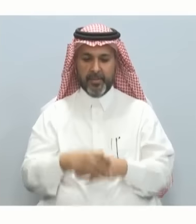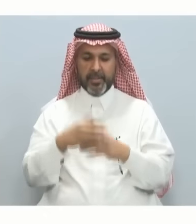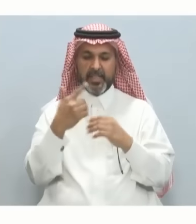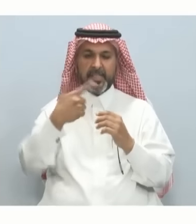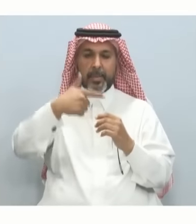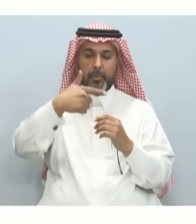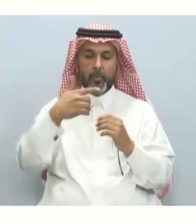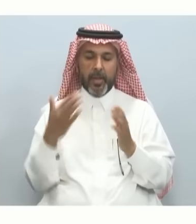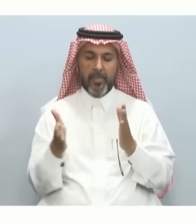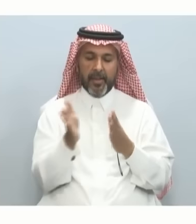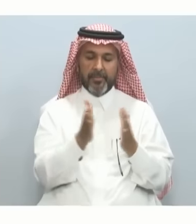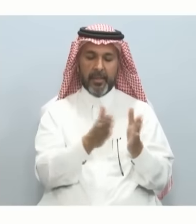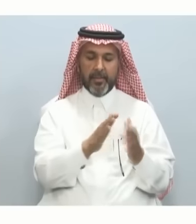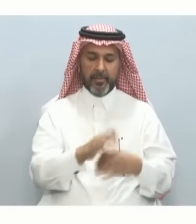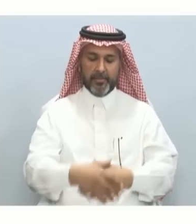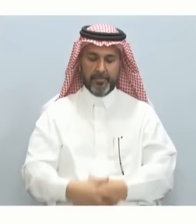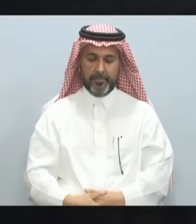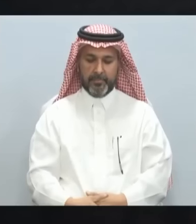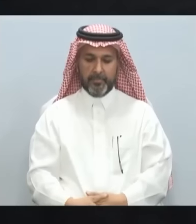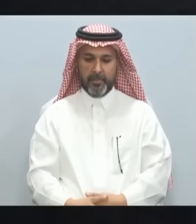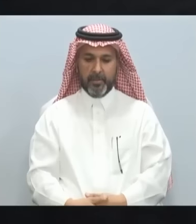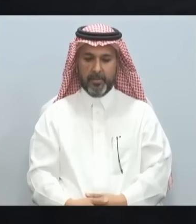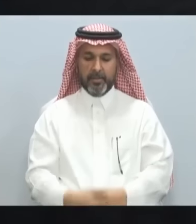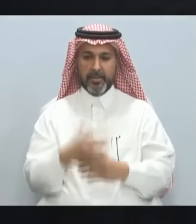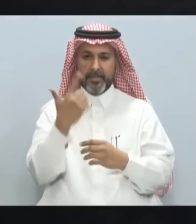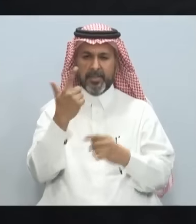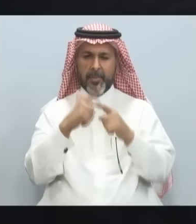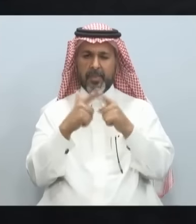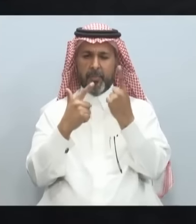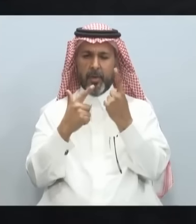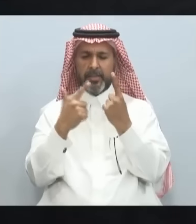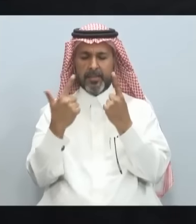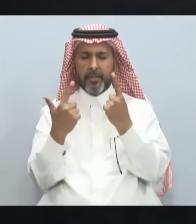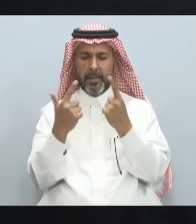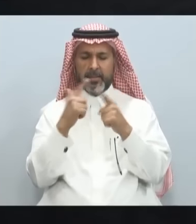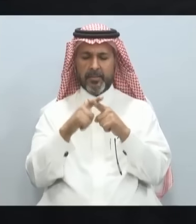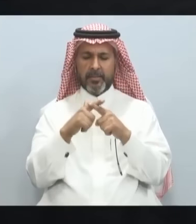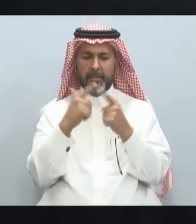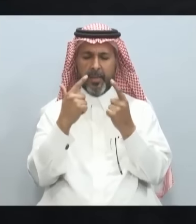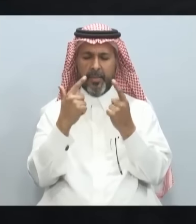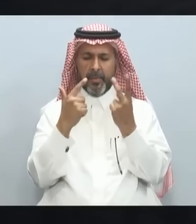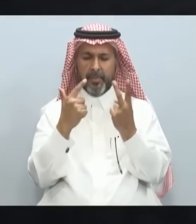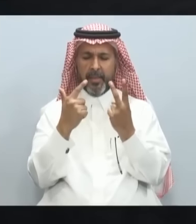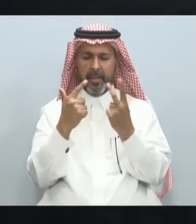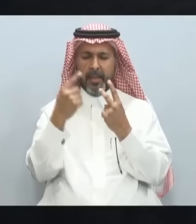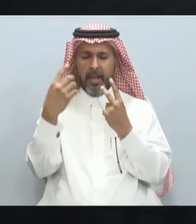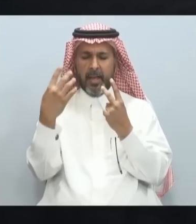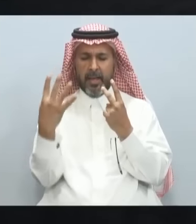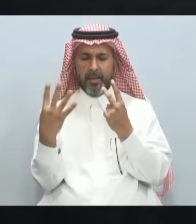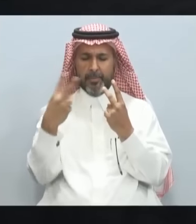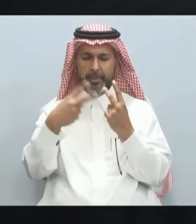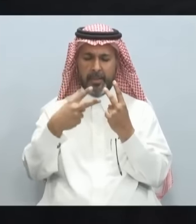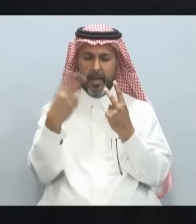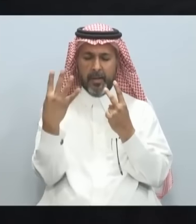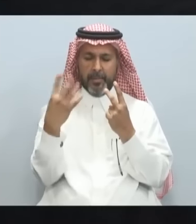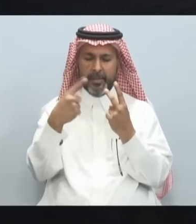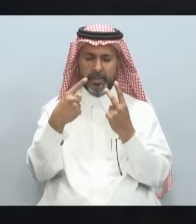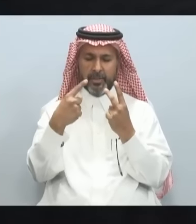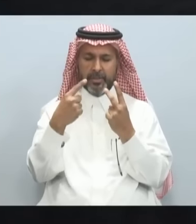كيف حصلنا عليها هنا سبعه ضرب واحد سبعه سبعه ضرب اثنين ضعفناها كم مره مرتين